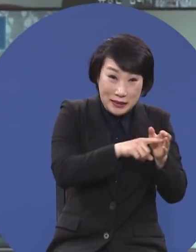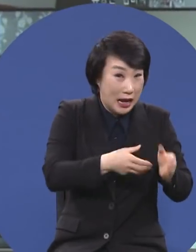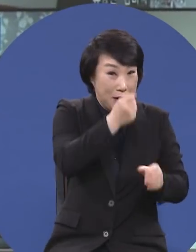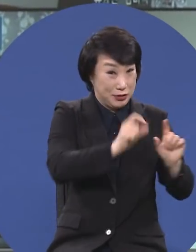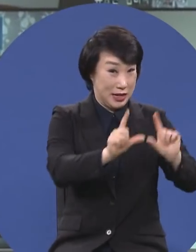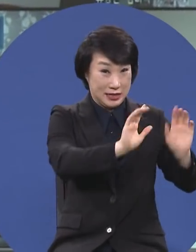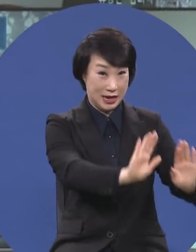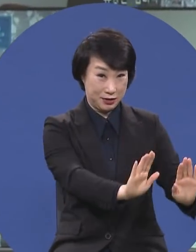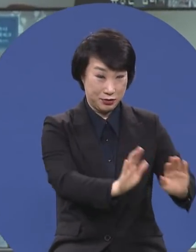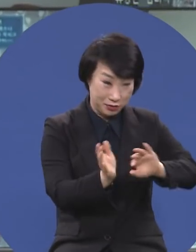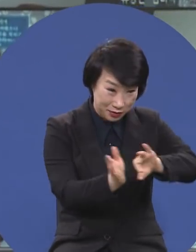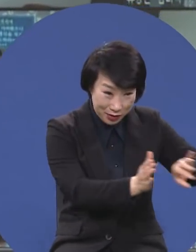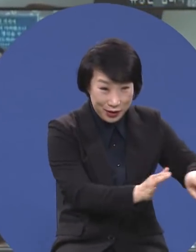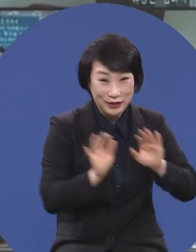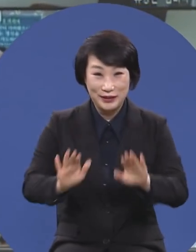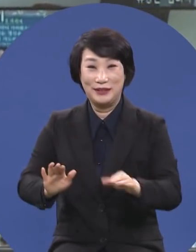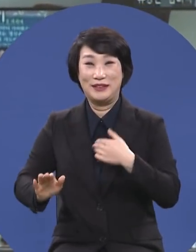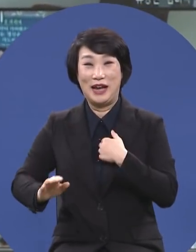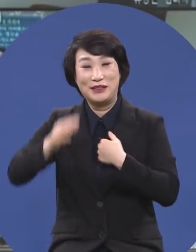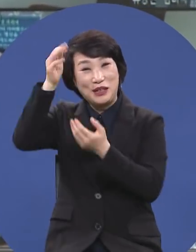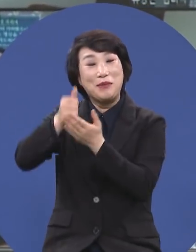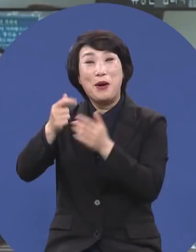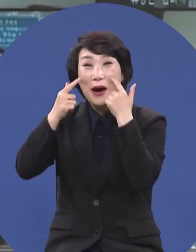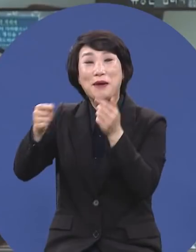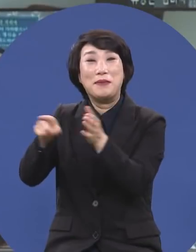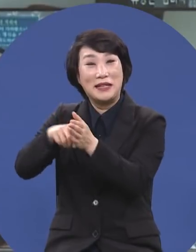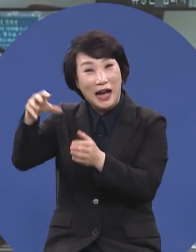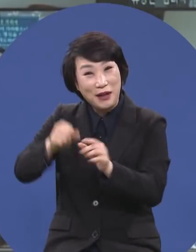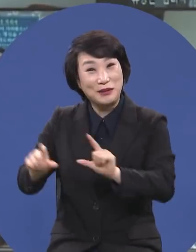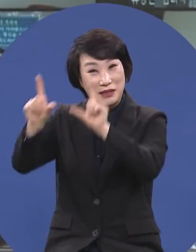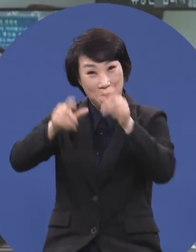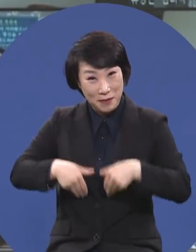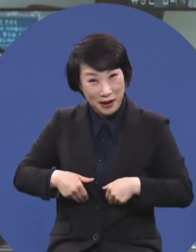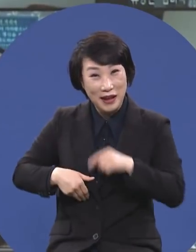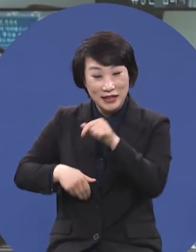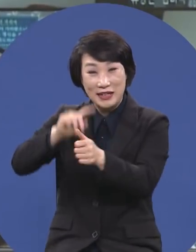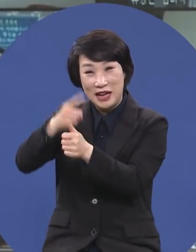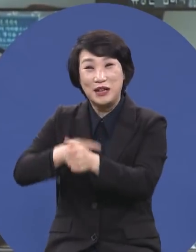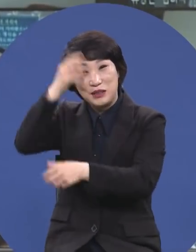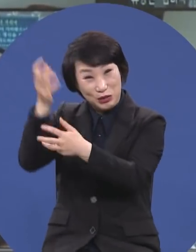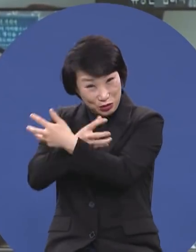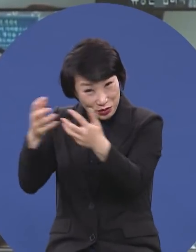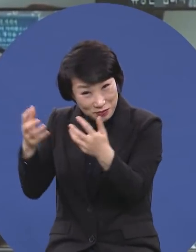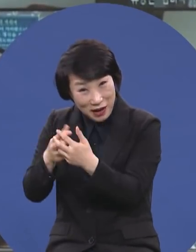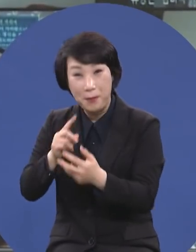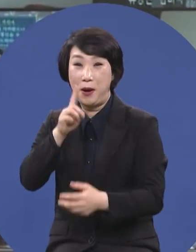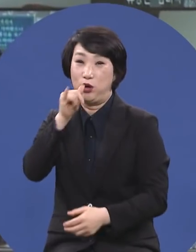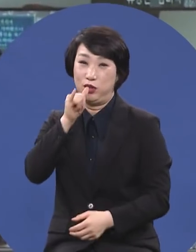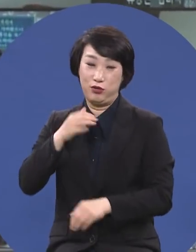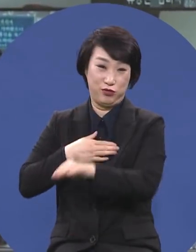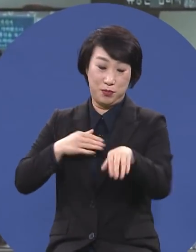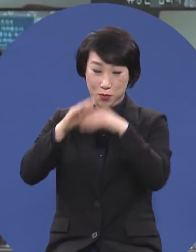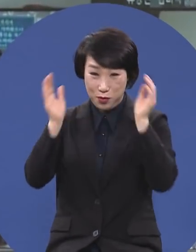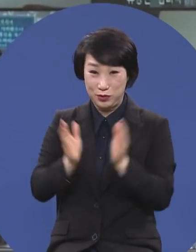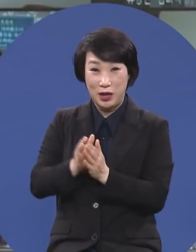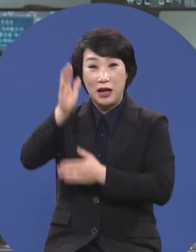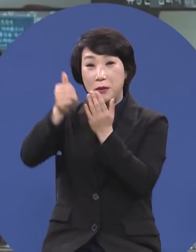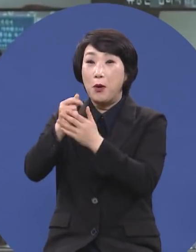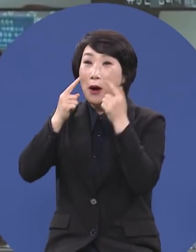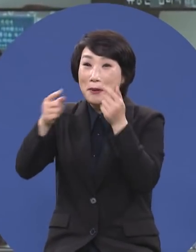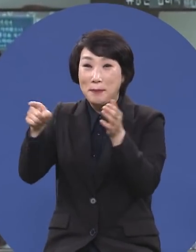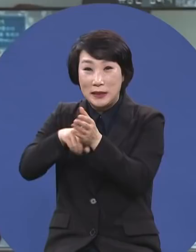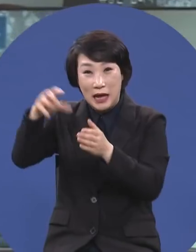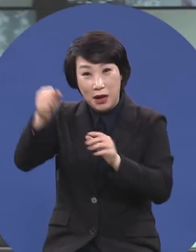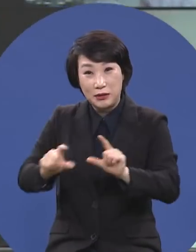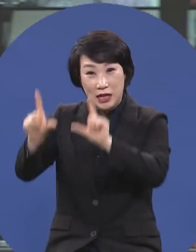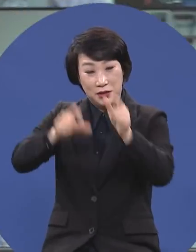나는 성령의 확신으로 살리라. 그래서 성령 충만하라고 하는 것입니다. 우리 모두 하나님의 확신으로 살기로